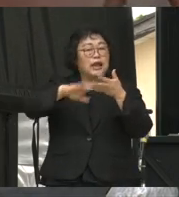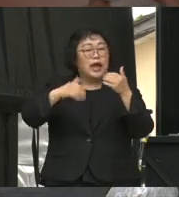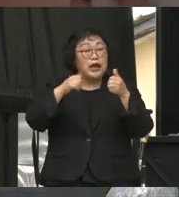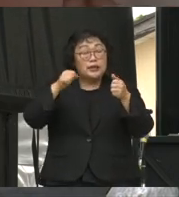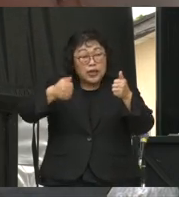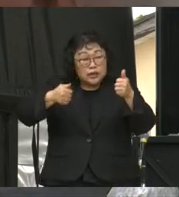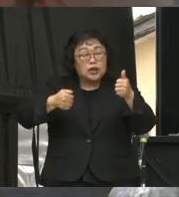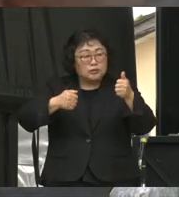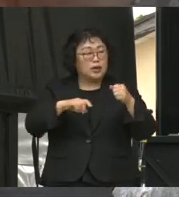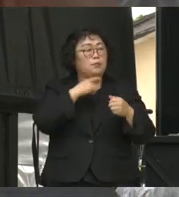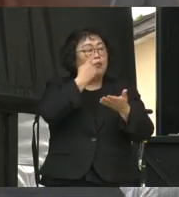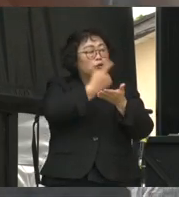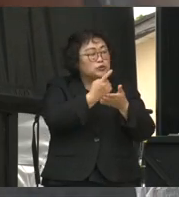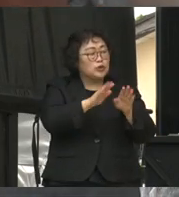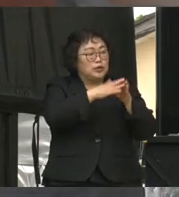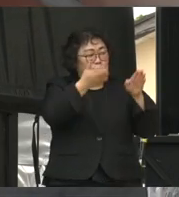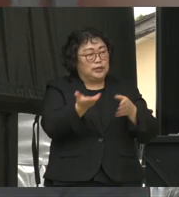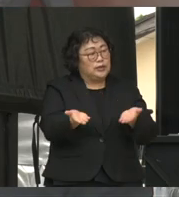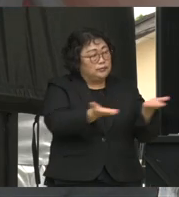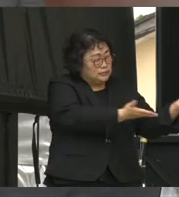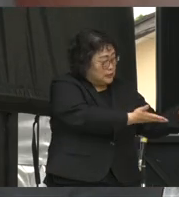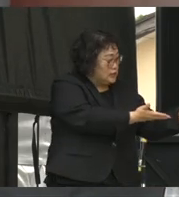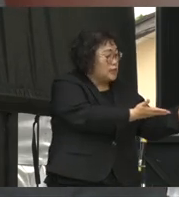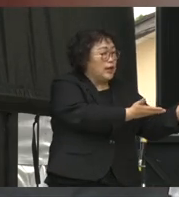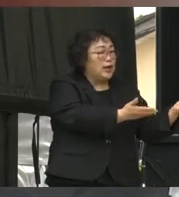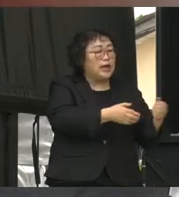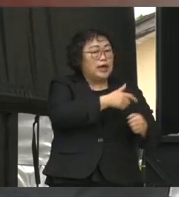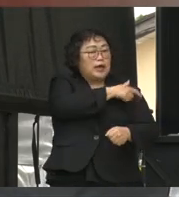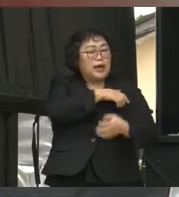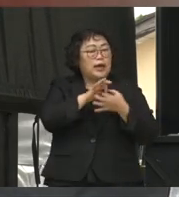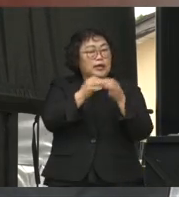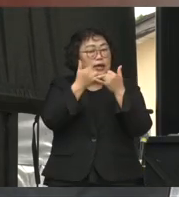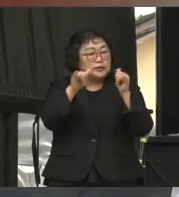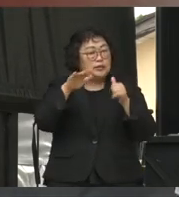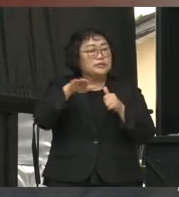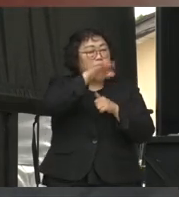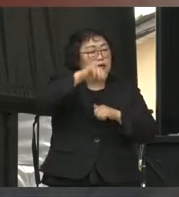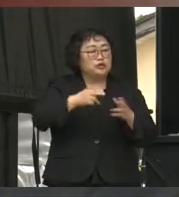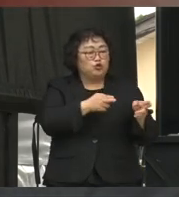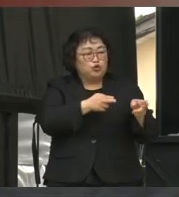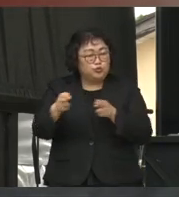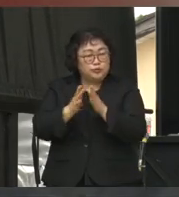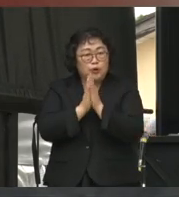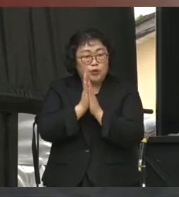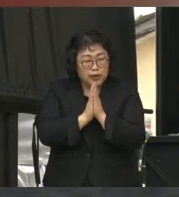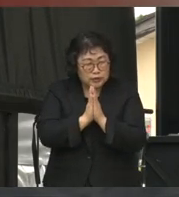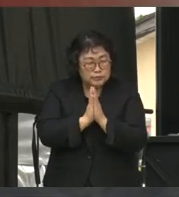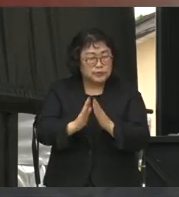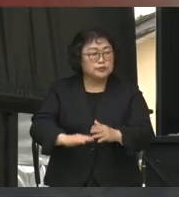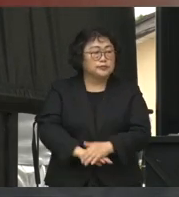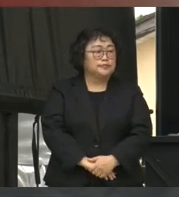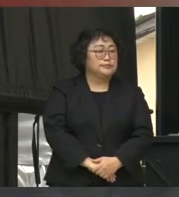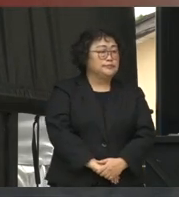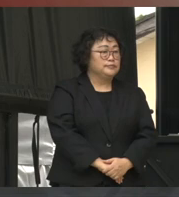さんはステージへ登壇ください。メディア関係者の皆様はご準備をお願いいたします。